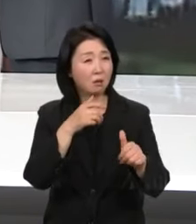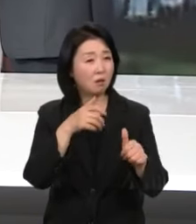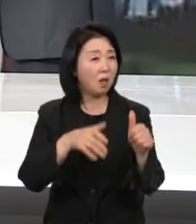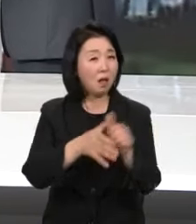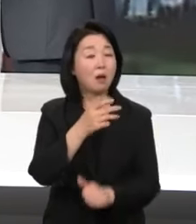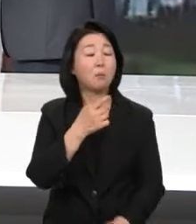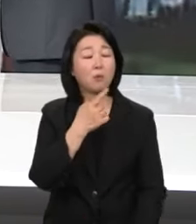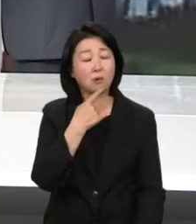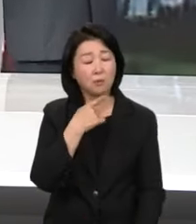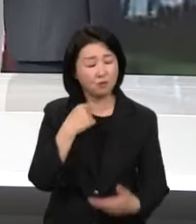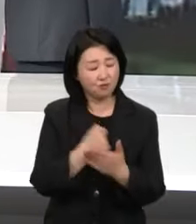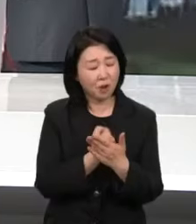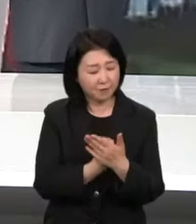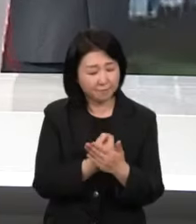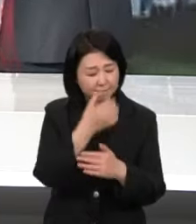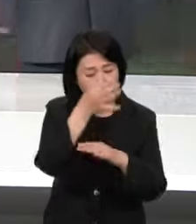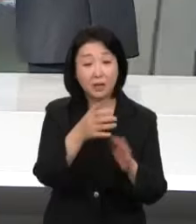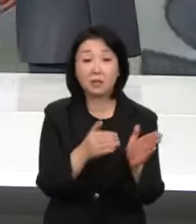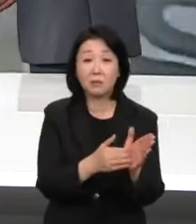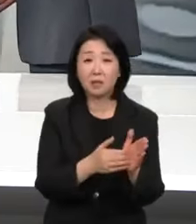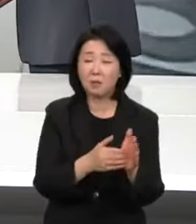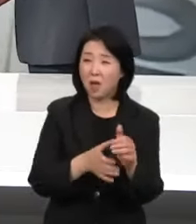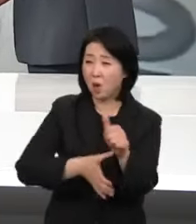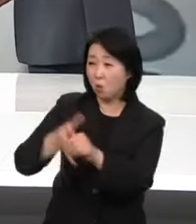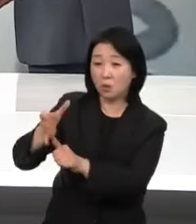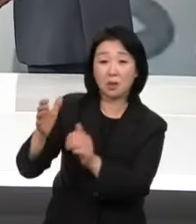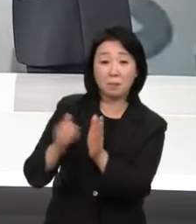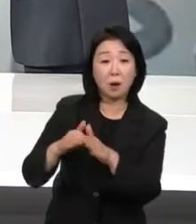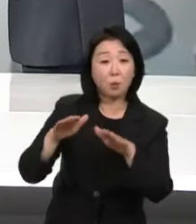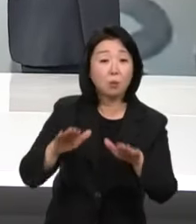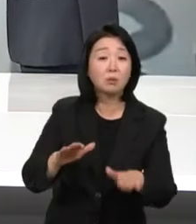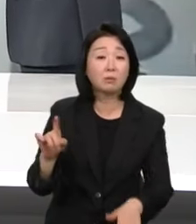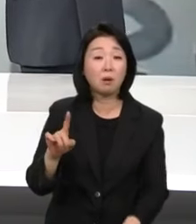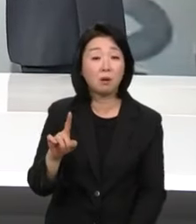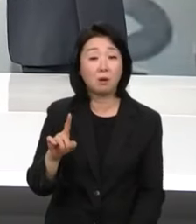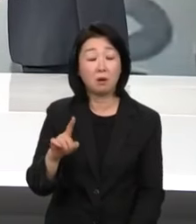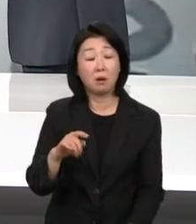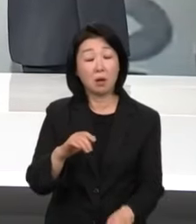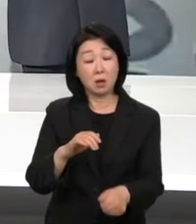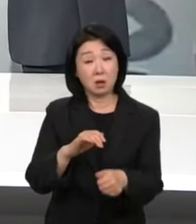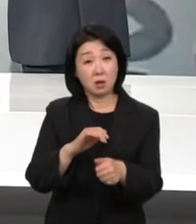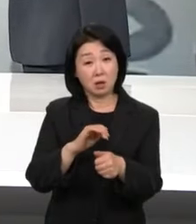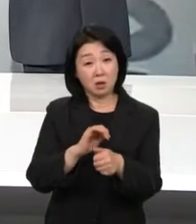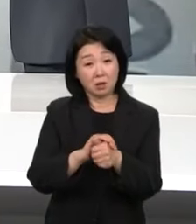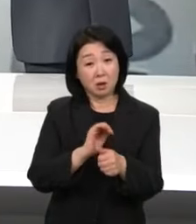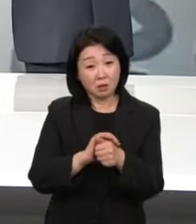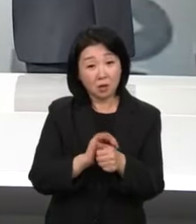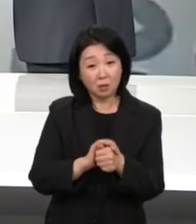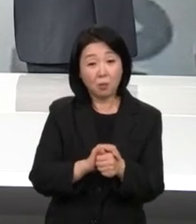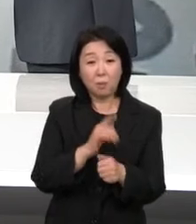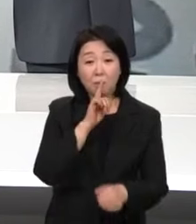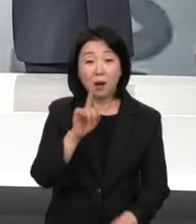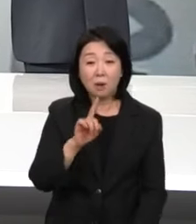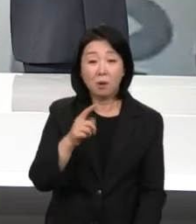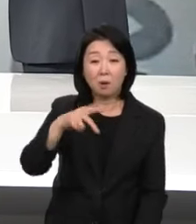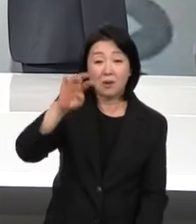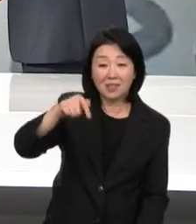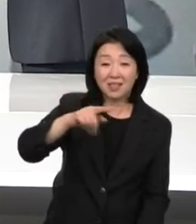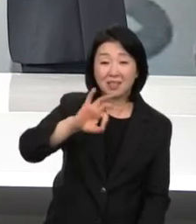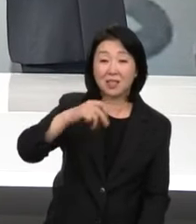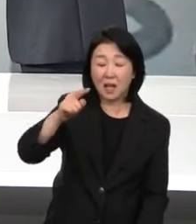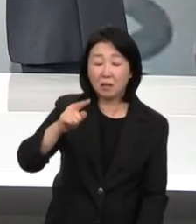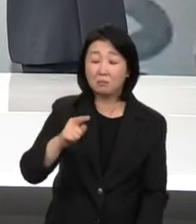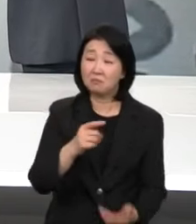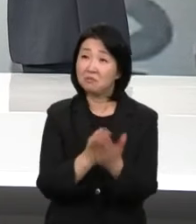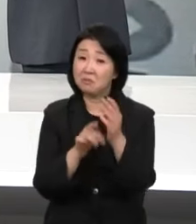뜻이다라고 사과를 했었습니다. 네. 그런데 공세가 이어지자 오늘은 자, 경상도 말로 직이다는 다의적이다, 뜻이 여러 개 있다. 자, 생명을 노린